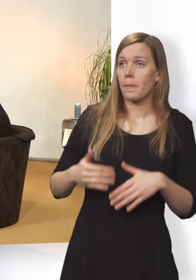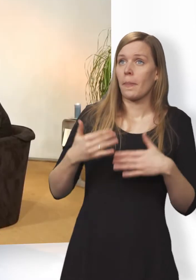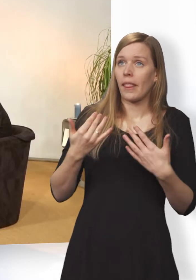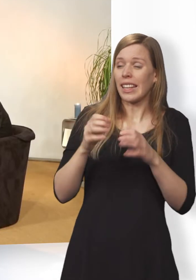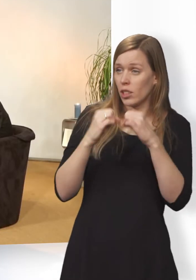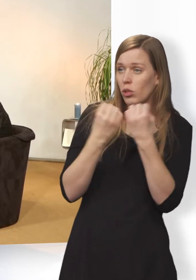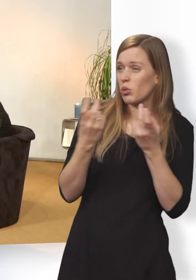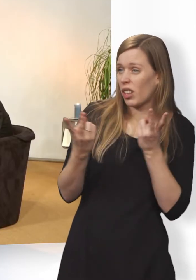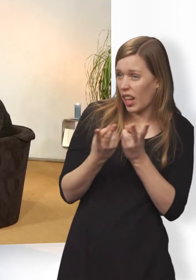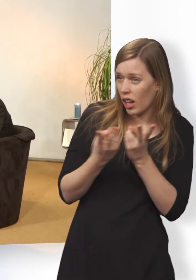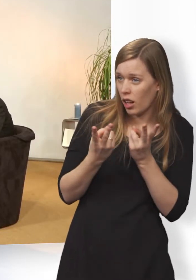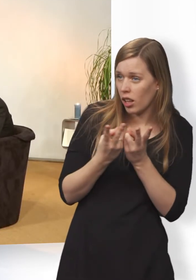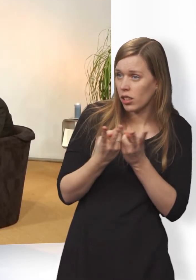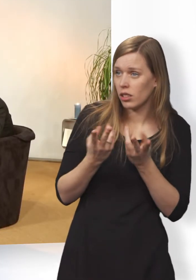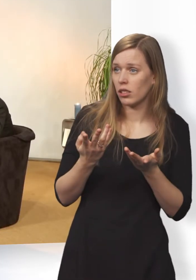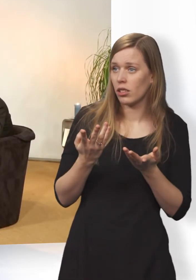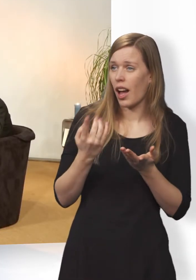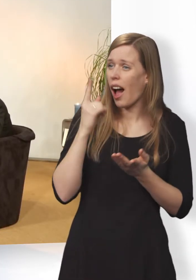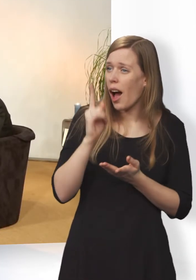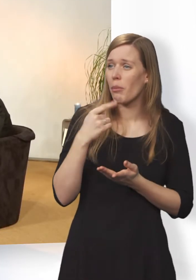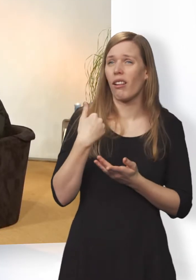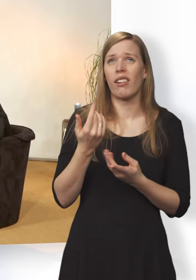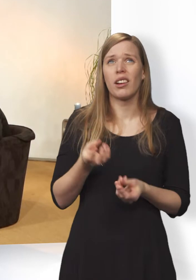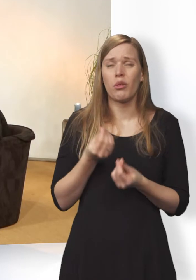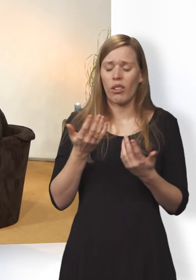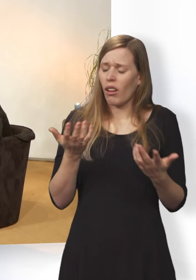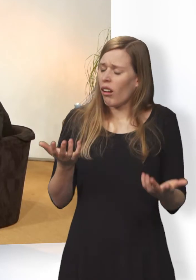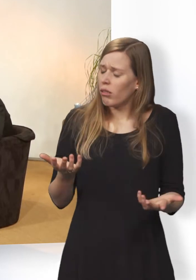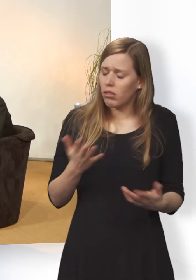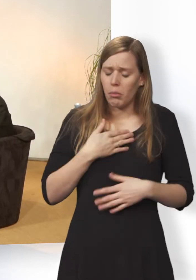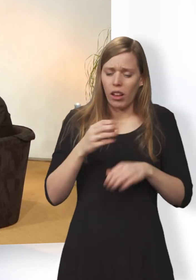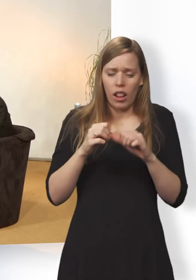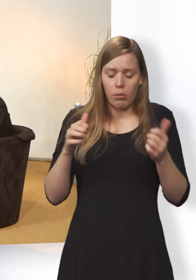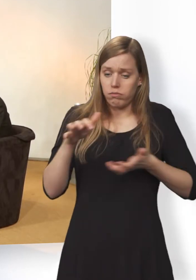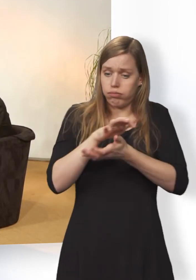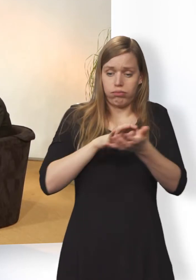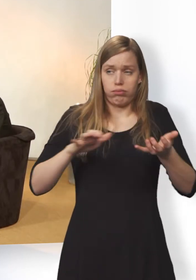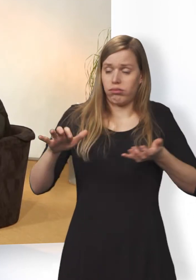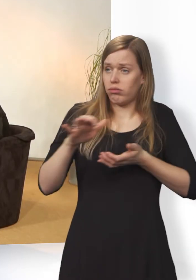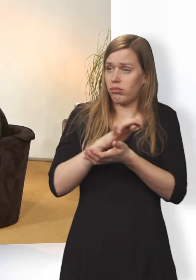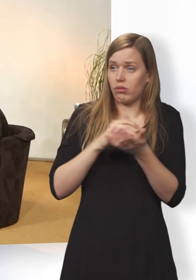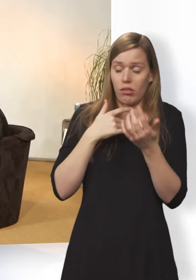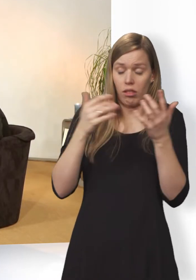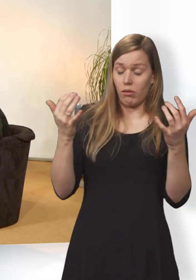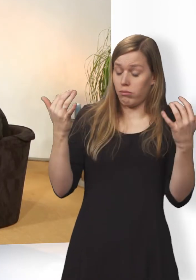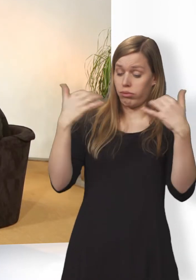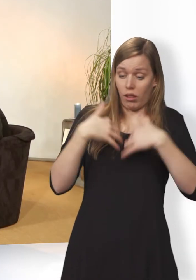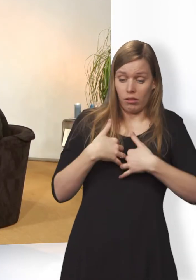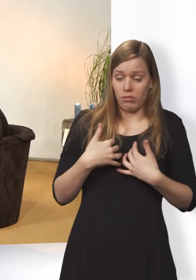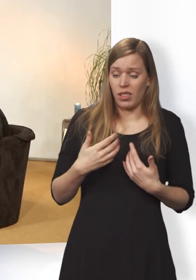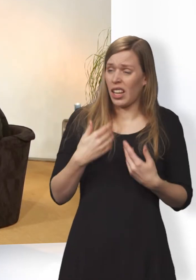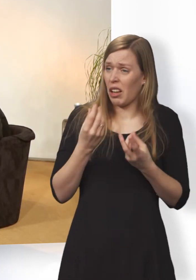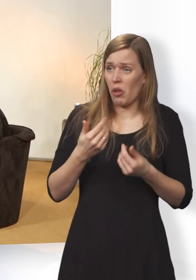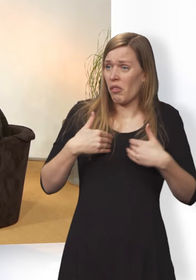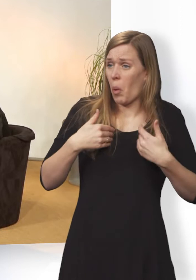einer situation sind wie sie die denken es kommt alles auf mich und stürzt alles zusammen was was kann man